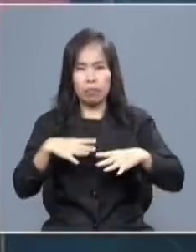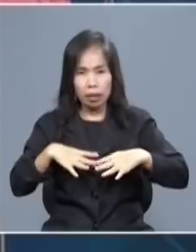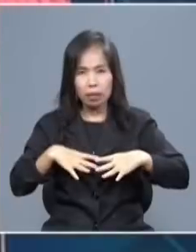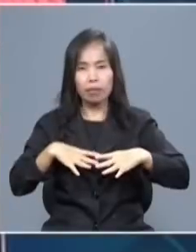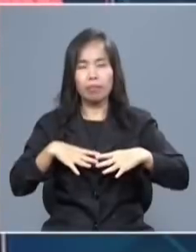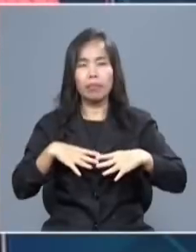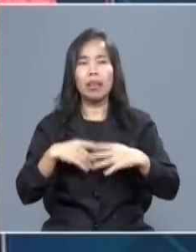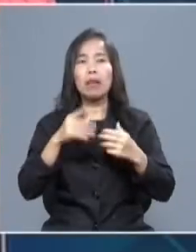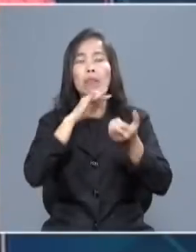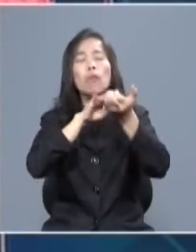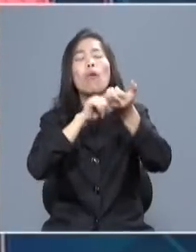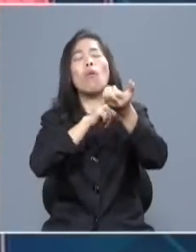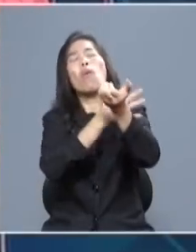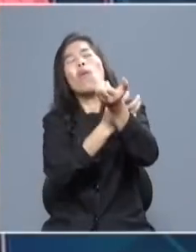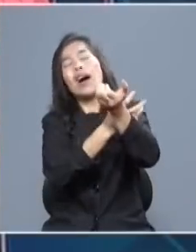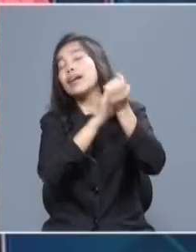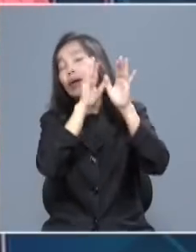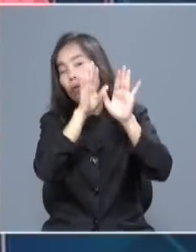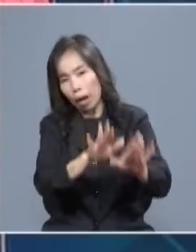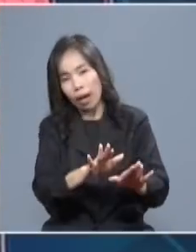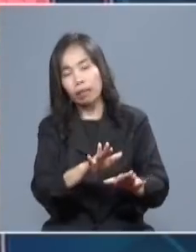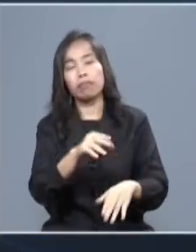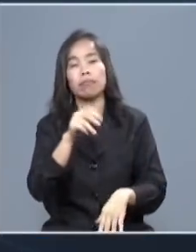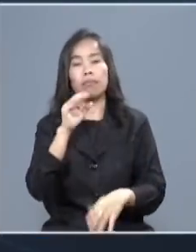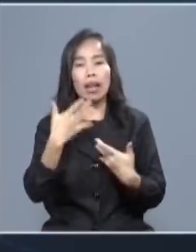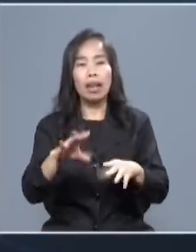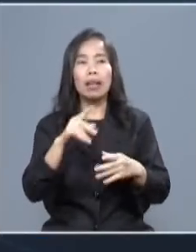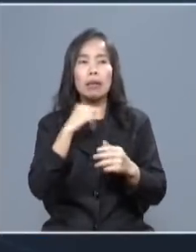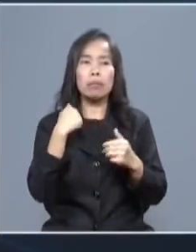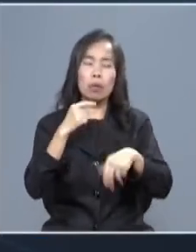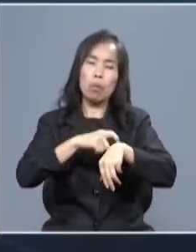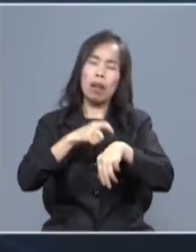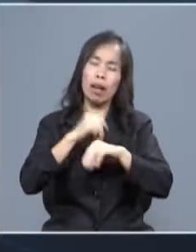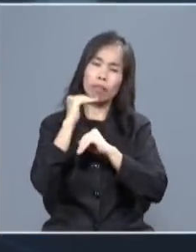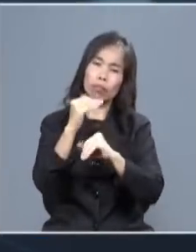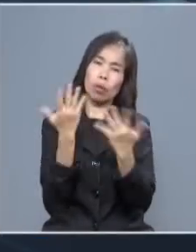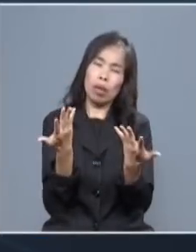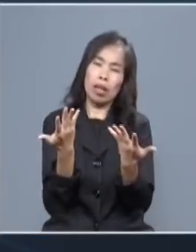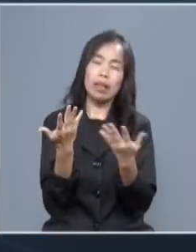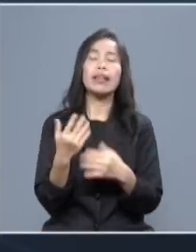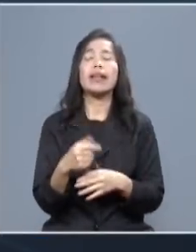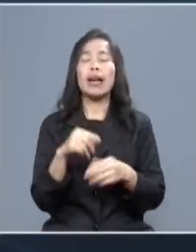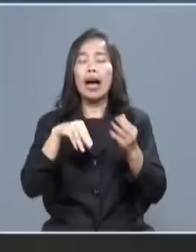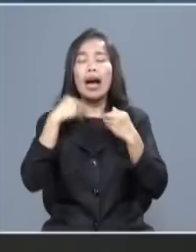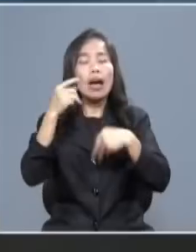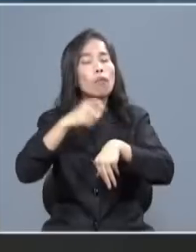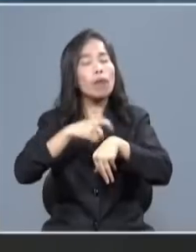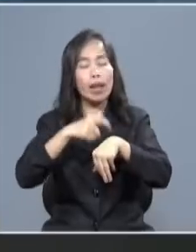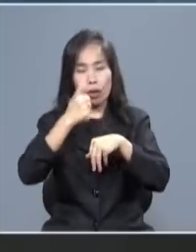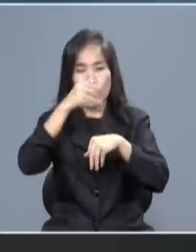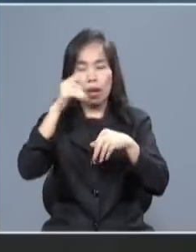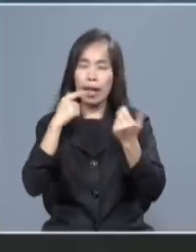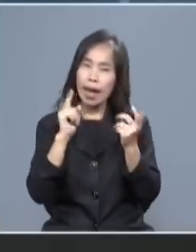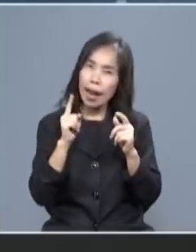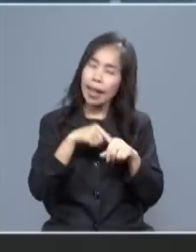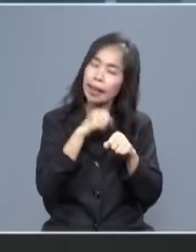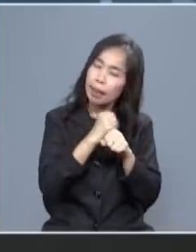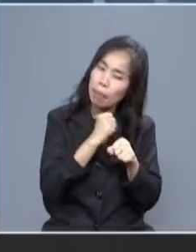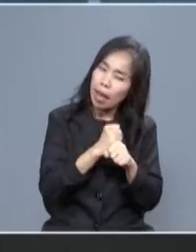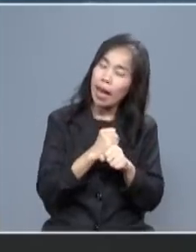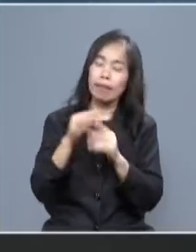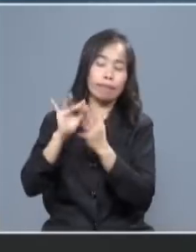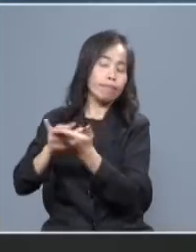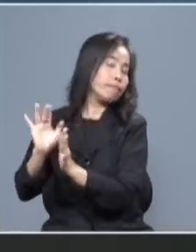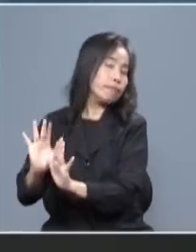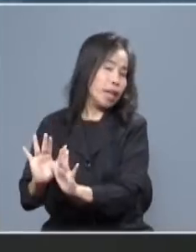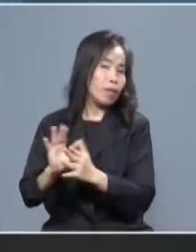เริ่มเมื่อยแล้วก็คควรจะวางได้แล้วใช่มั้ยคะแล้วต้องกำหนดระยะเวลาในการใช้งานมั้ยคะแบ่งเวลาให้ดีดีกว่าครับว่าช่วงไหนที่เป็นการทำงานของเราและช่วงไหนที่ไม่